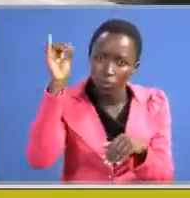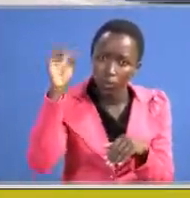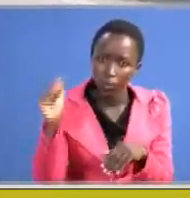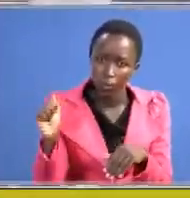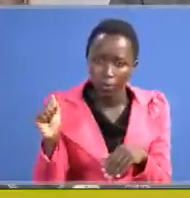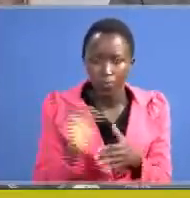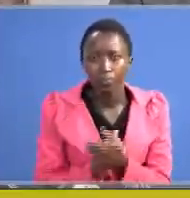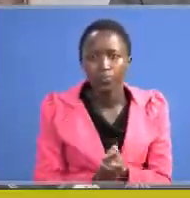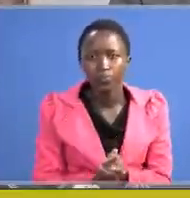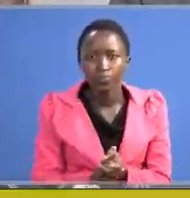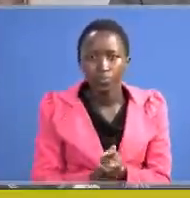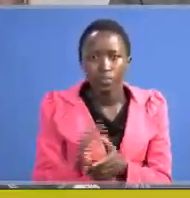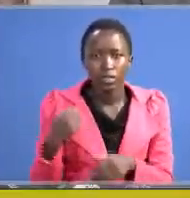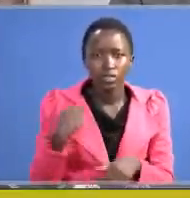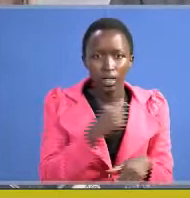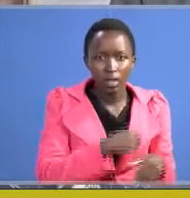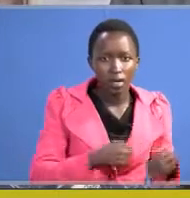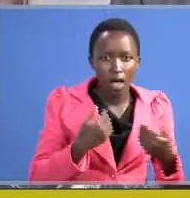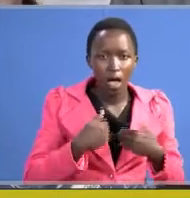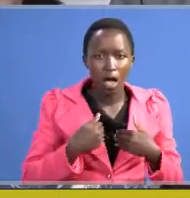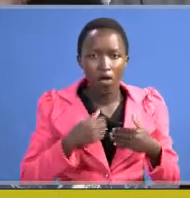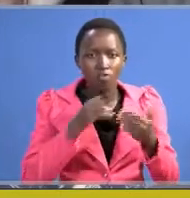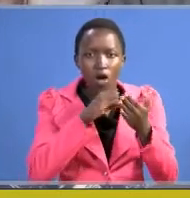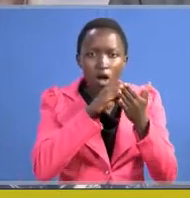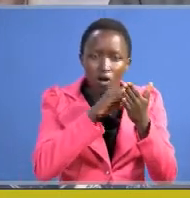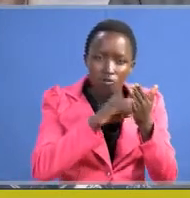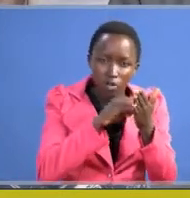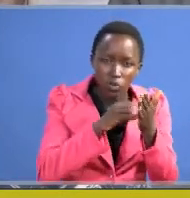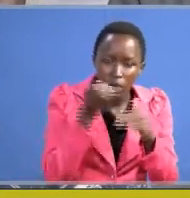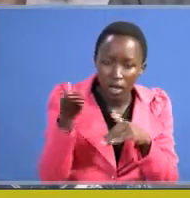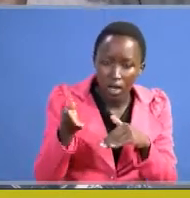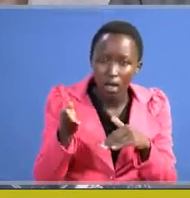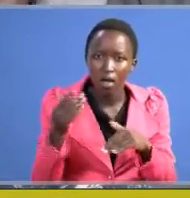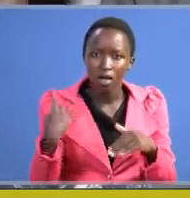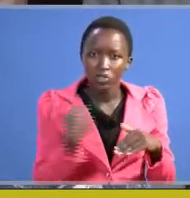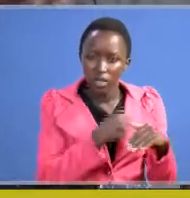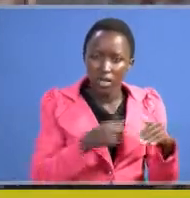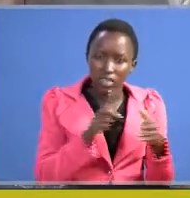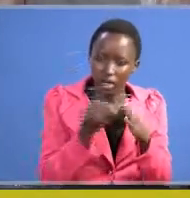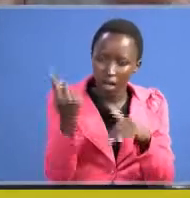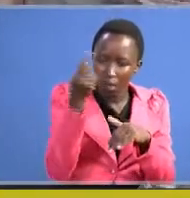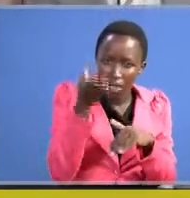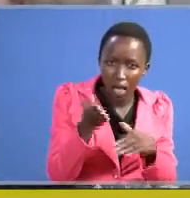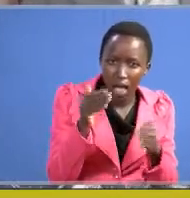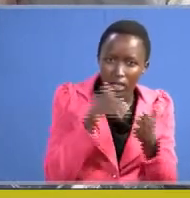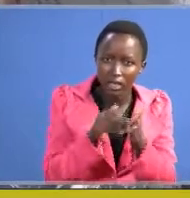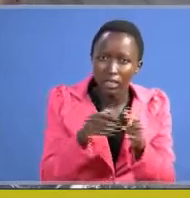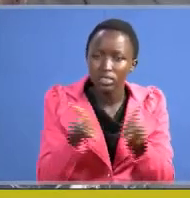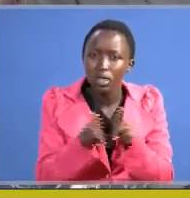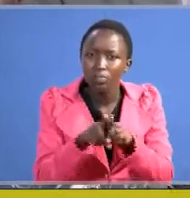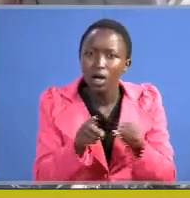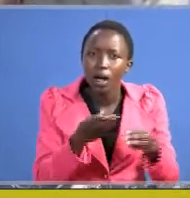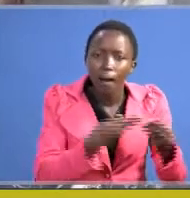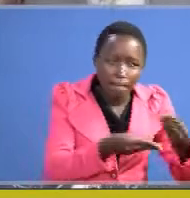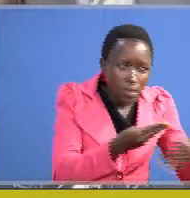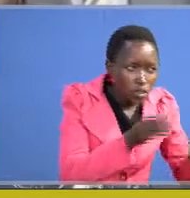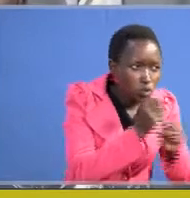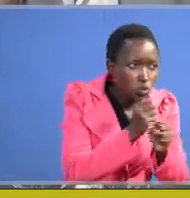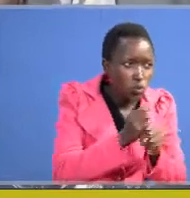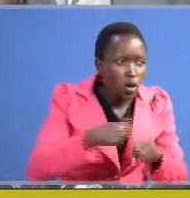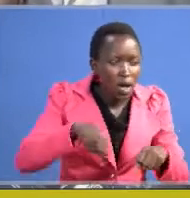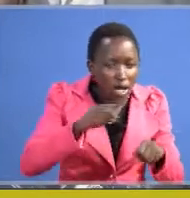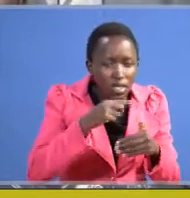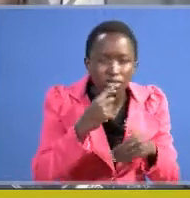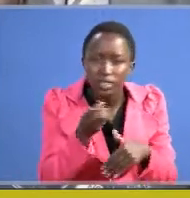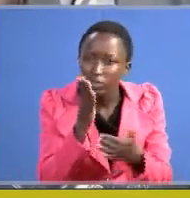Kuria. Mchina ako na factory huko China, halafu anakuja hapa anaanza kufanya uchuuzi hapa. Na sisi tunasema